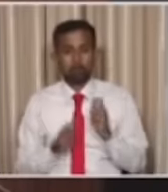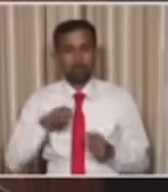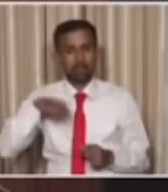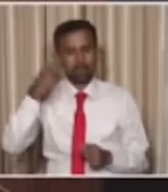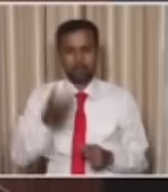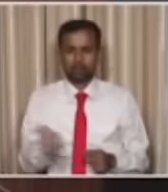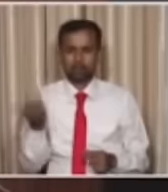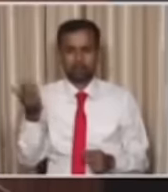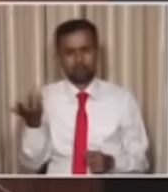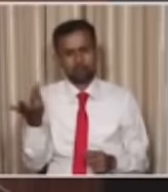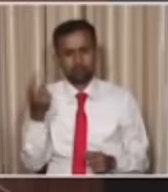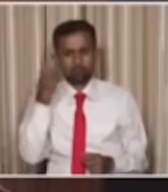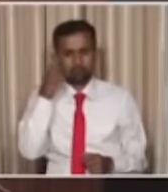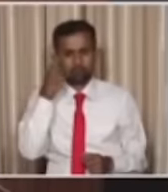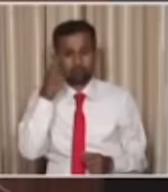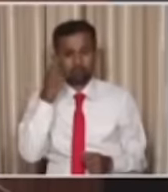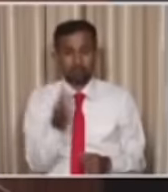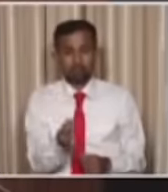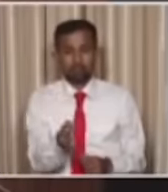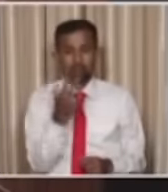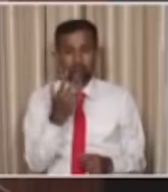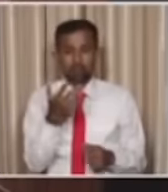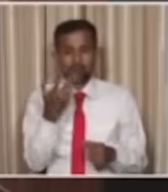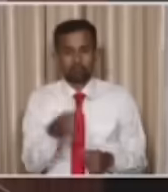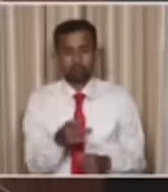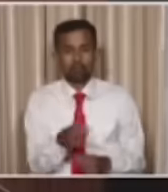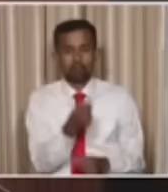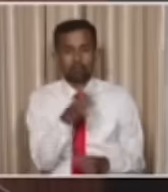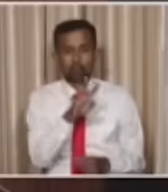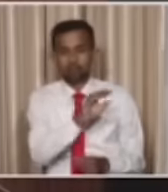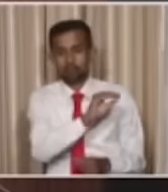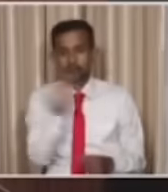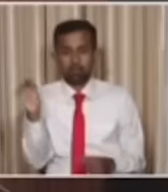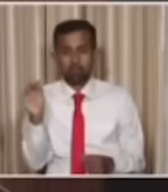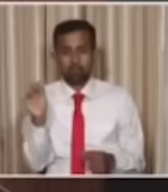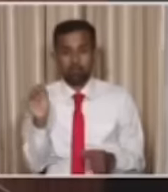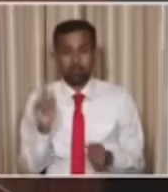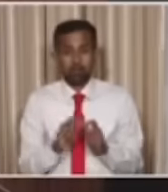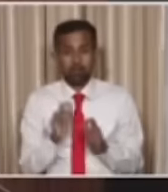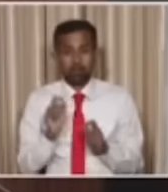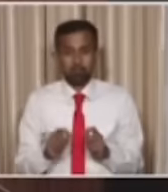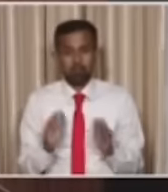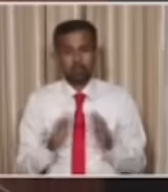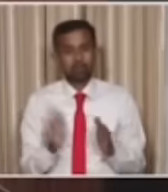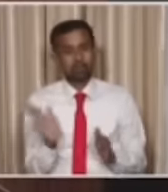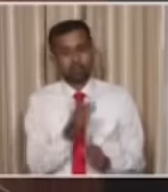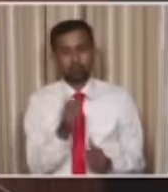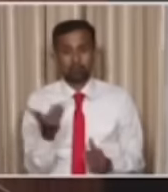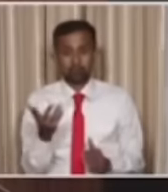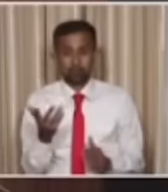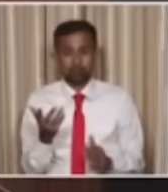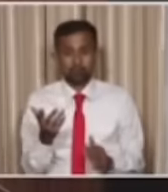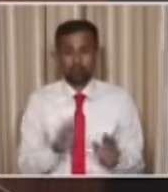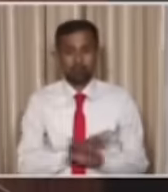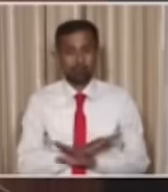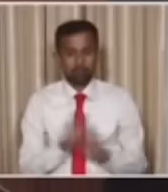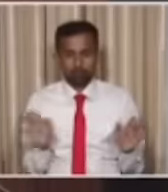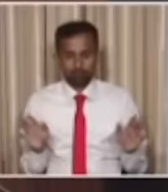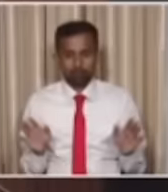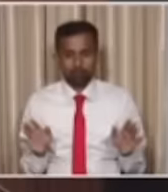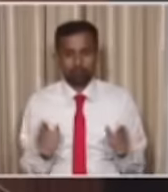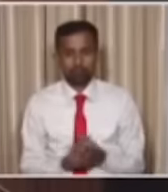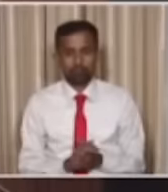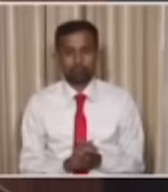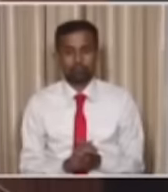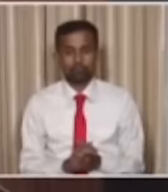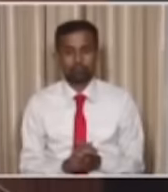කියන කාරණාවත් එනවා. මේ තහනම් නියෝගය අවසන් වෙන දවස් 14න් පස්සේ ක්‍රිකට් මණ්ඩලයේ පාලක මණ්ඩලය ගෙදර යනවද නැද්ද කියන කාරණාවත්